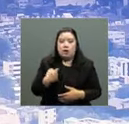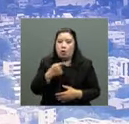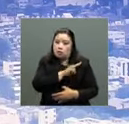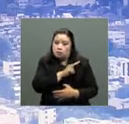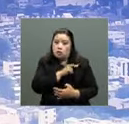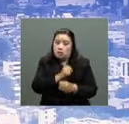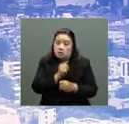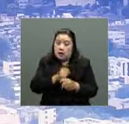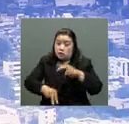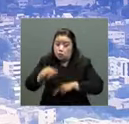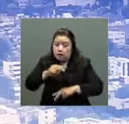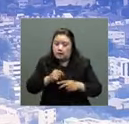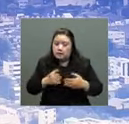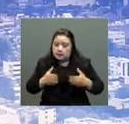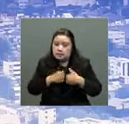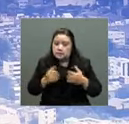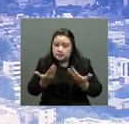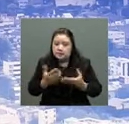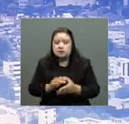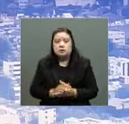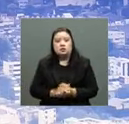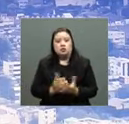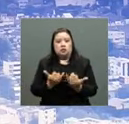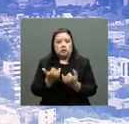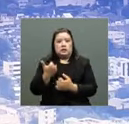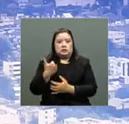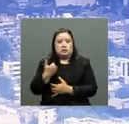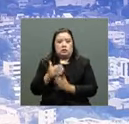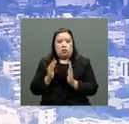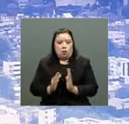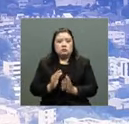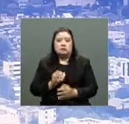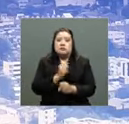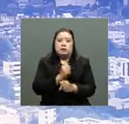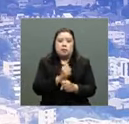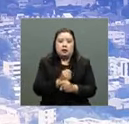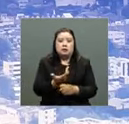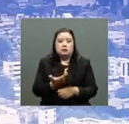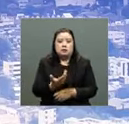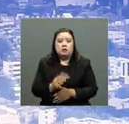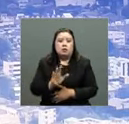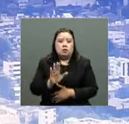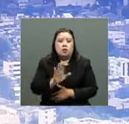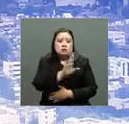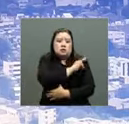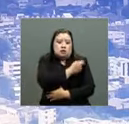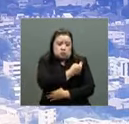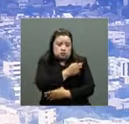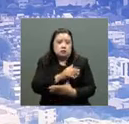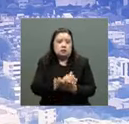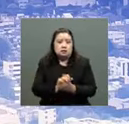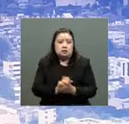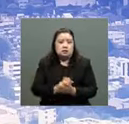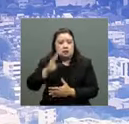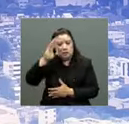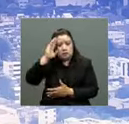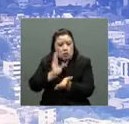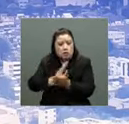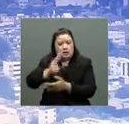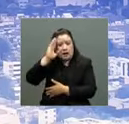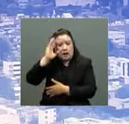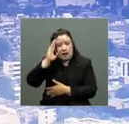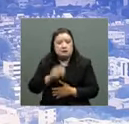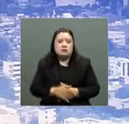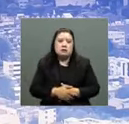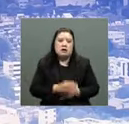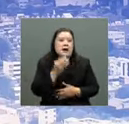ใจในการดูแลตอนนี้ผมก็รับทราบว่าหลายคนนะครับเจ้าหน้าที่โดยเฉพาะฝ่ายของสาธารณสุขฝ่ายมั่นคงต้องจากบ้